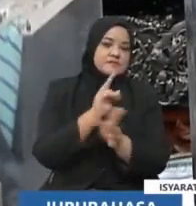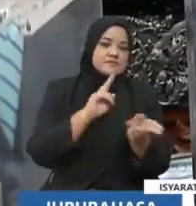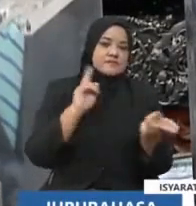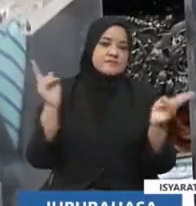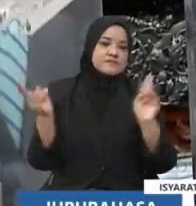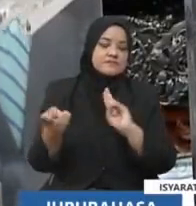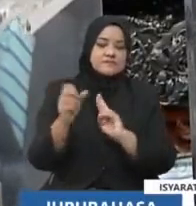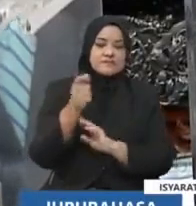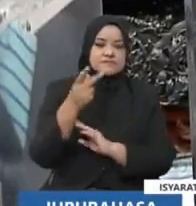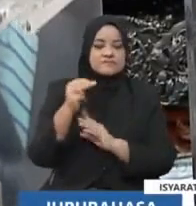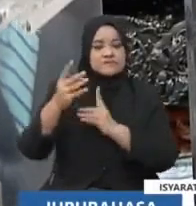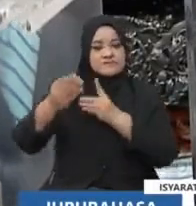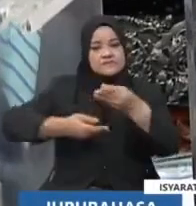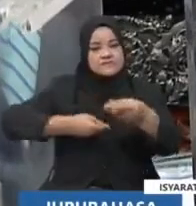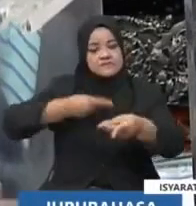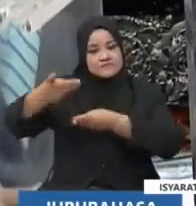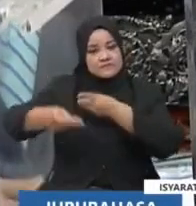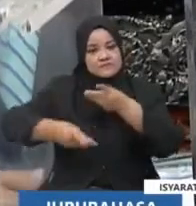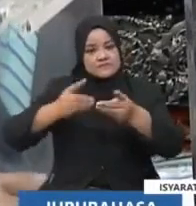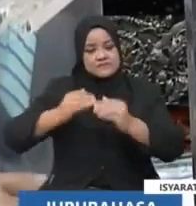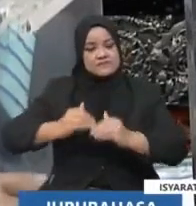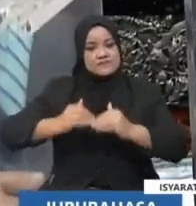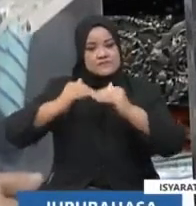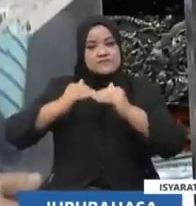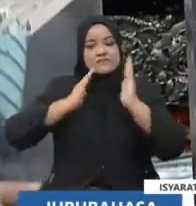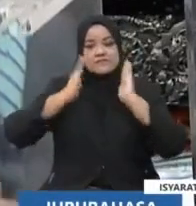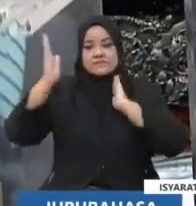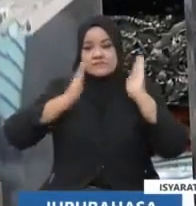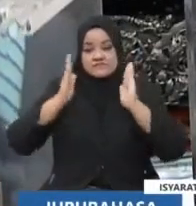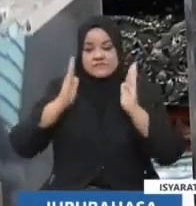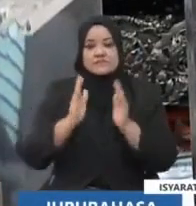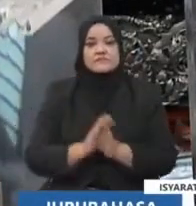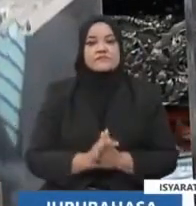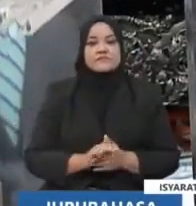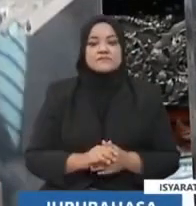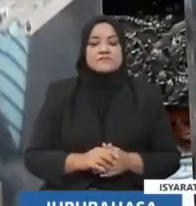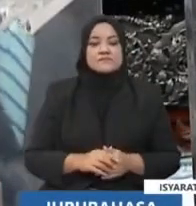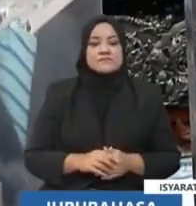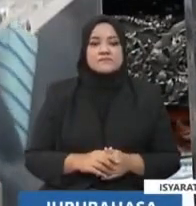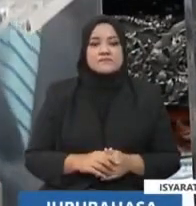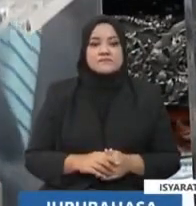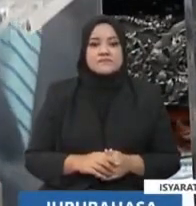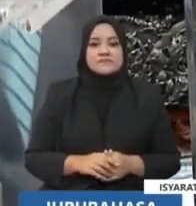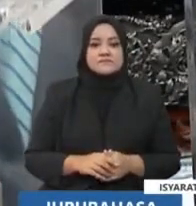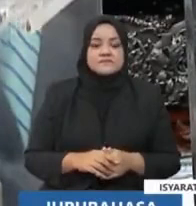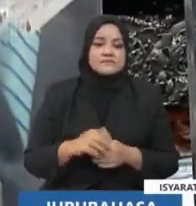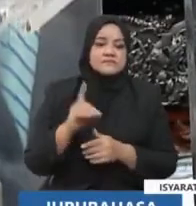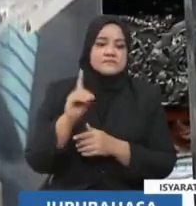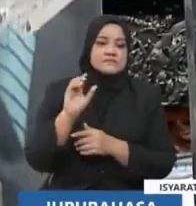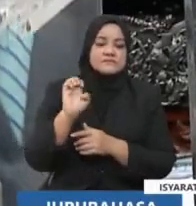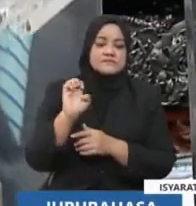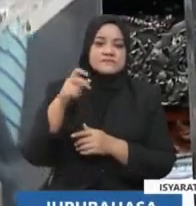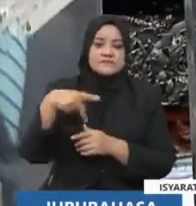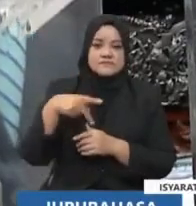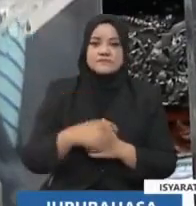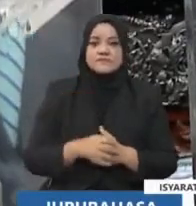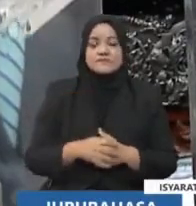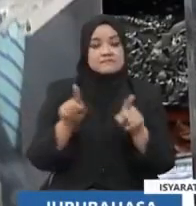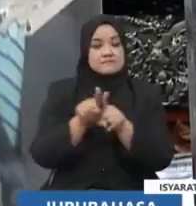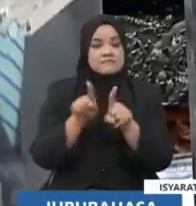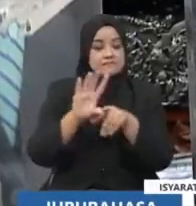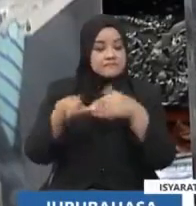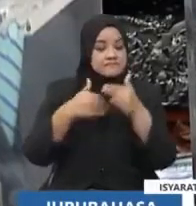peralihan kepada skin perdagangan karbon peringkat domestik daftarnya izin domestik mission traditions accounts